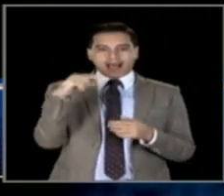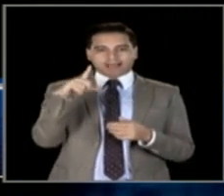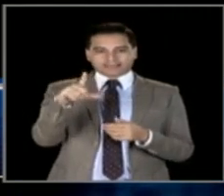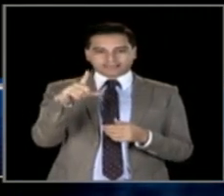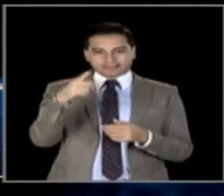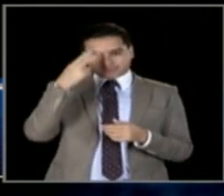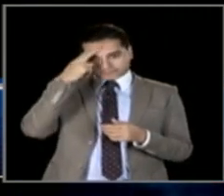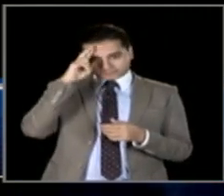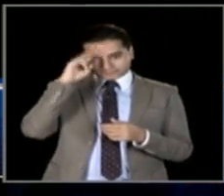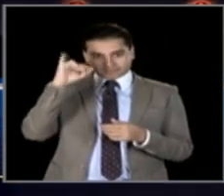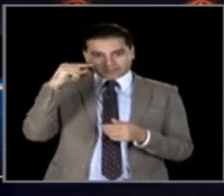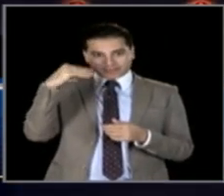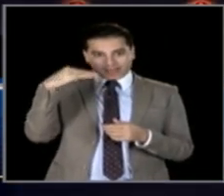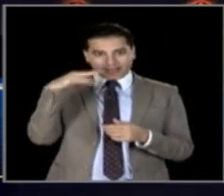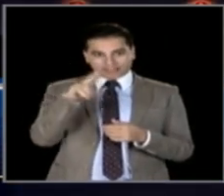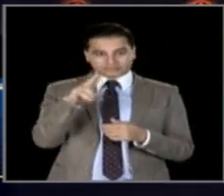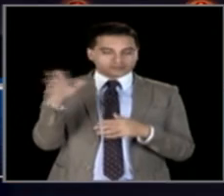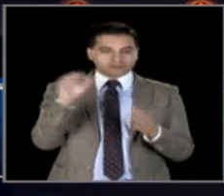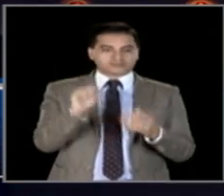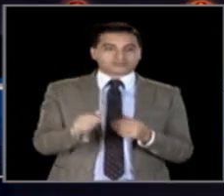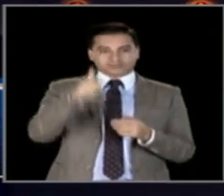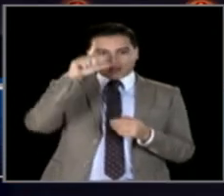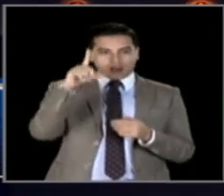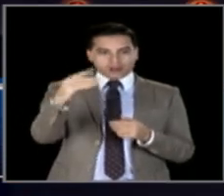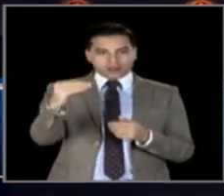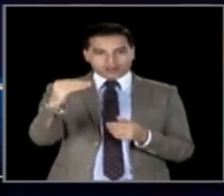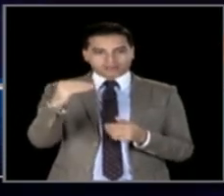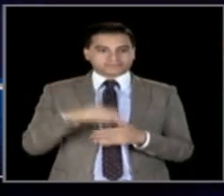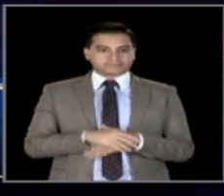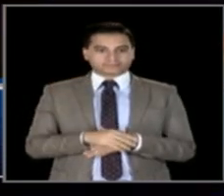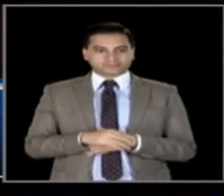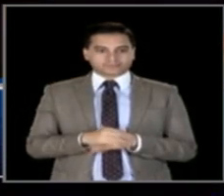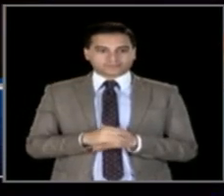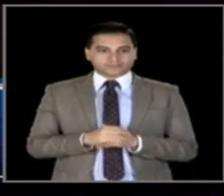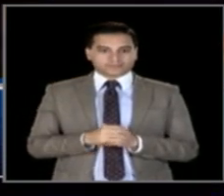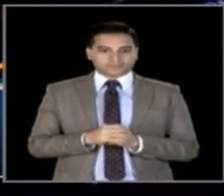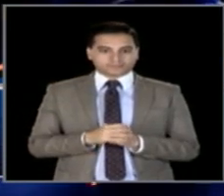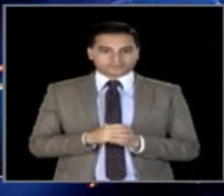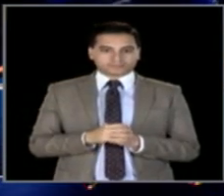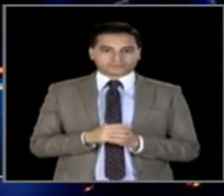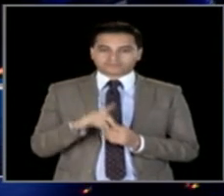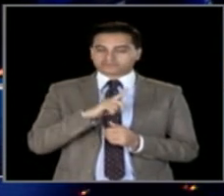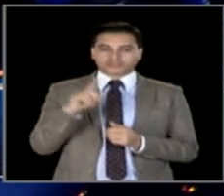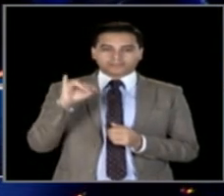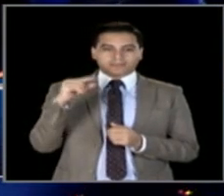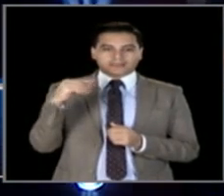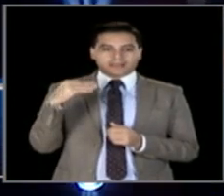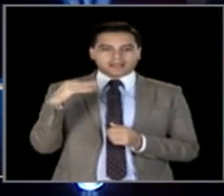مدحت صالح؟ مدحت صالح إجابة خاطئة، مش مدحت صالح.